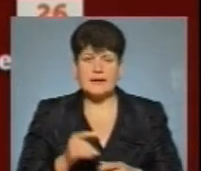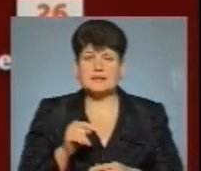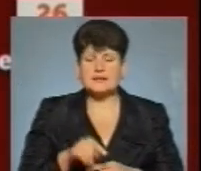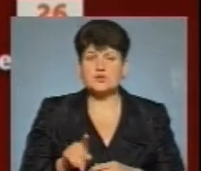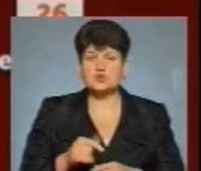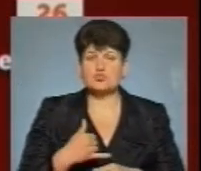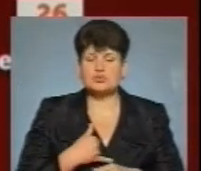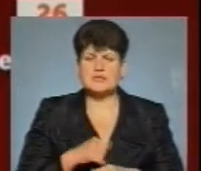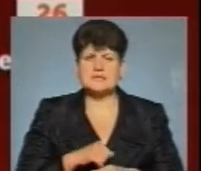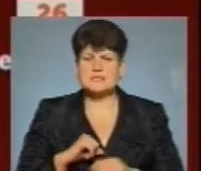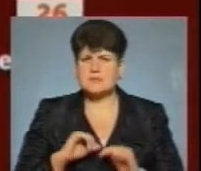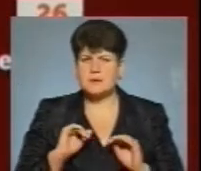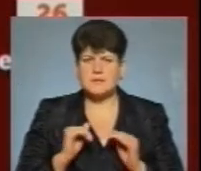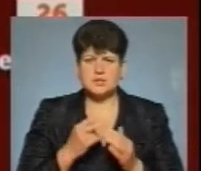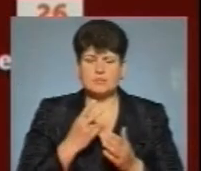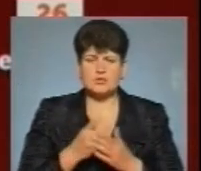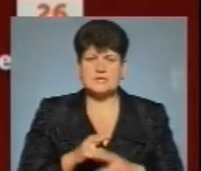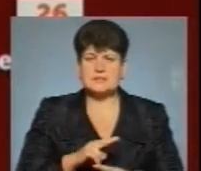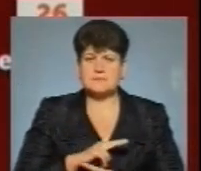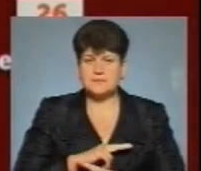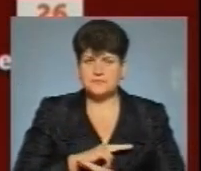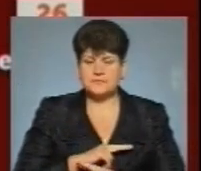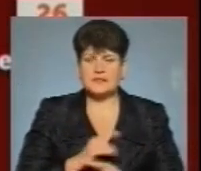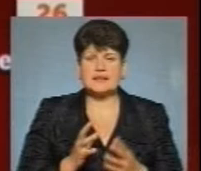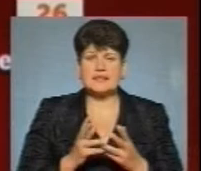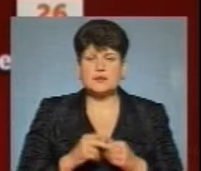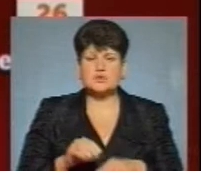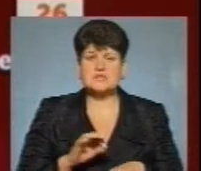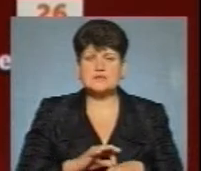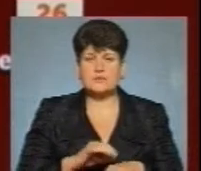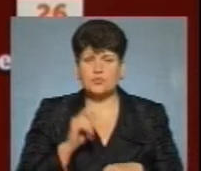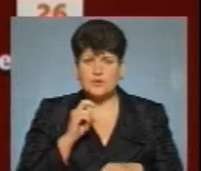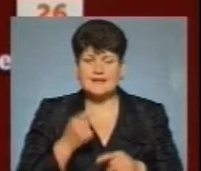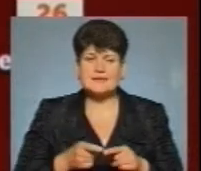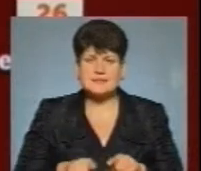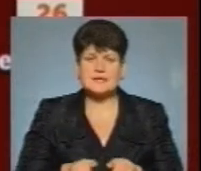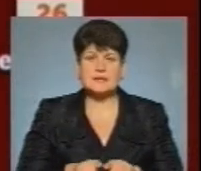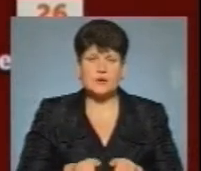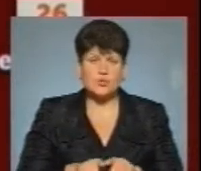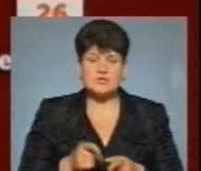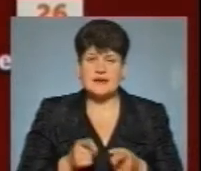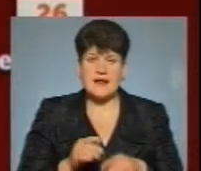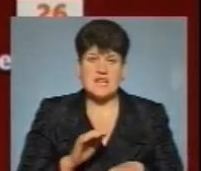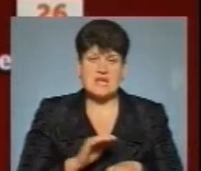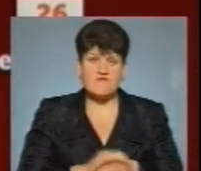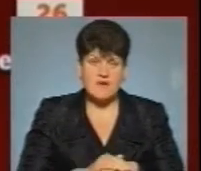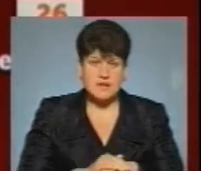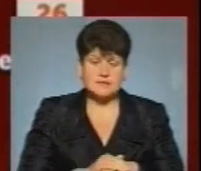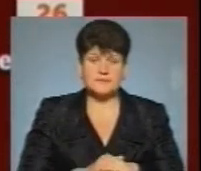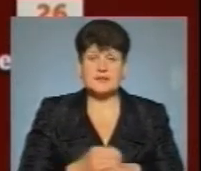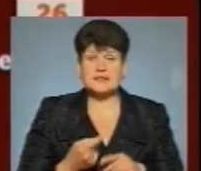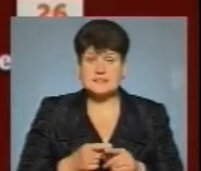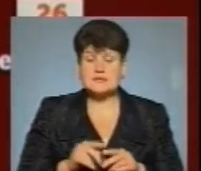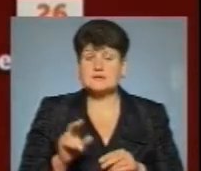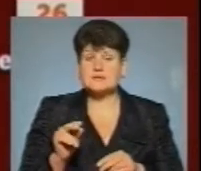нас найнижчий показник смертності серед кількості захворівших в Україні, це також, ну, це реальні факти. Тобто це статистика,